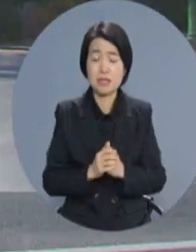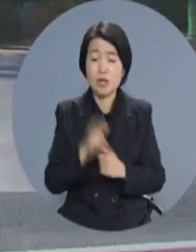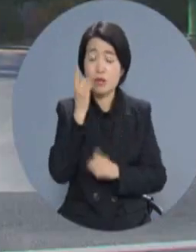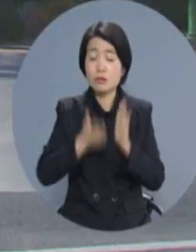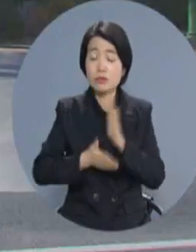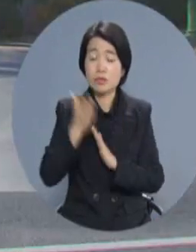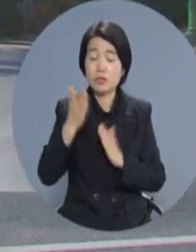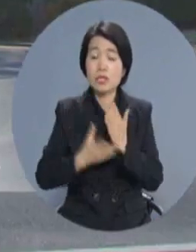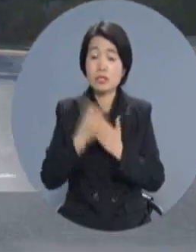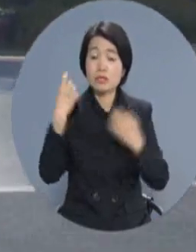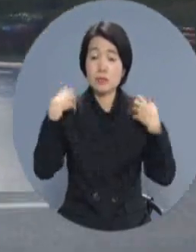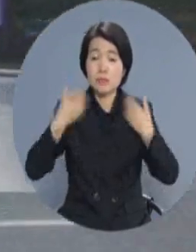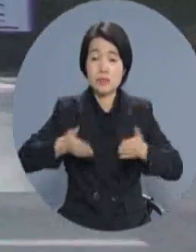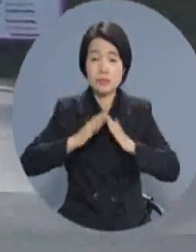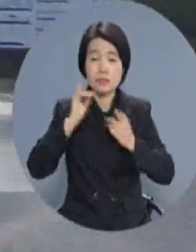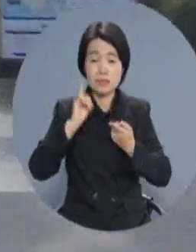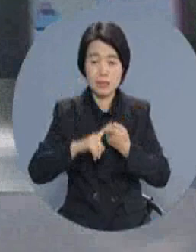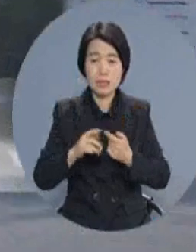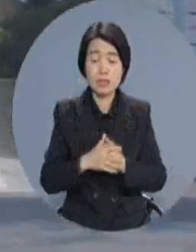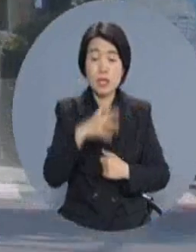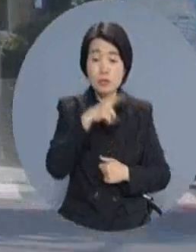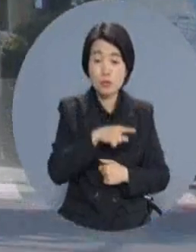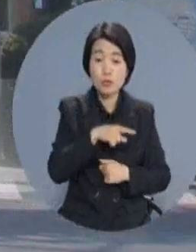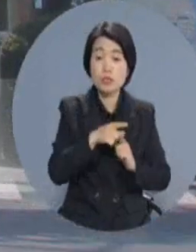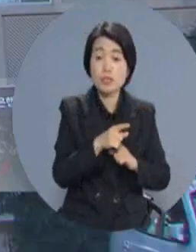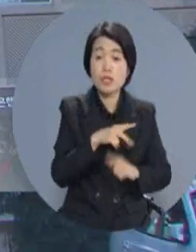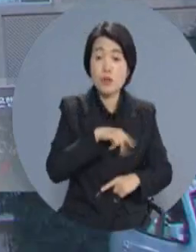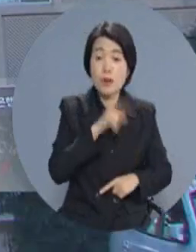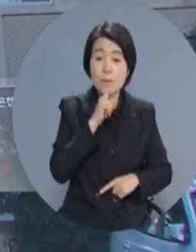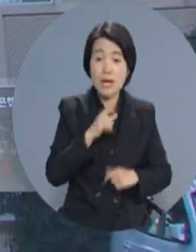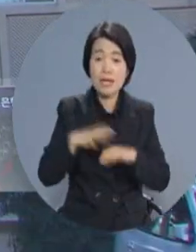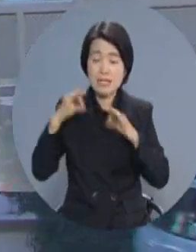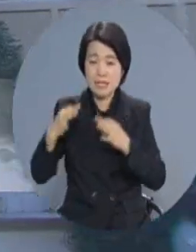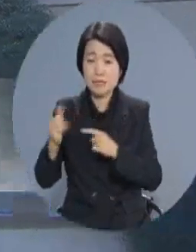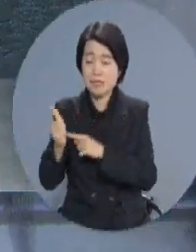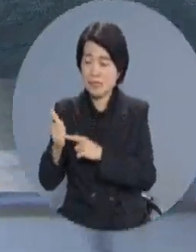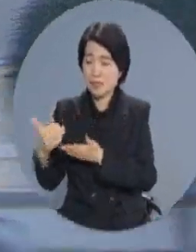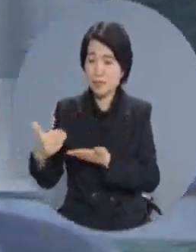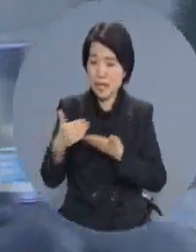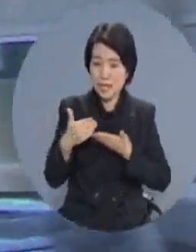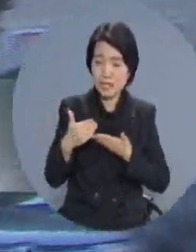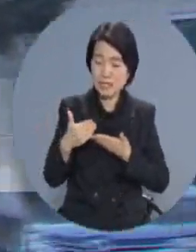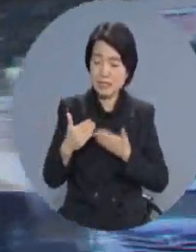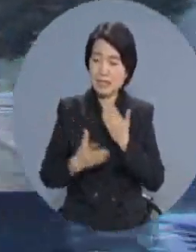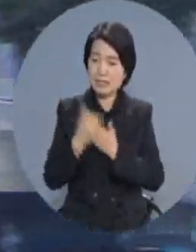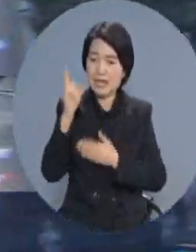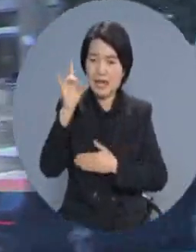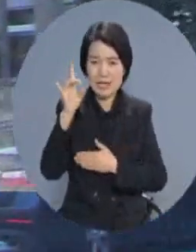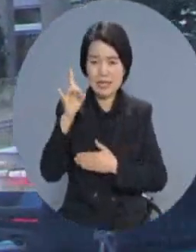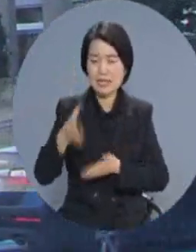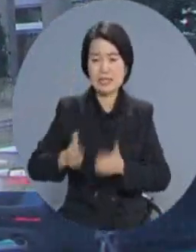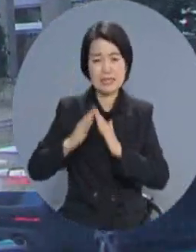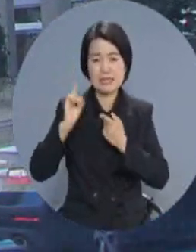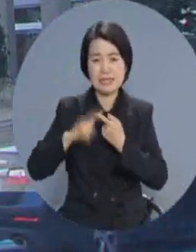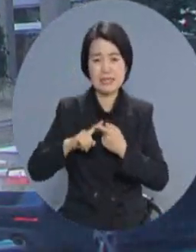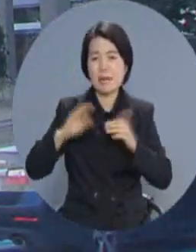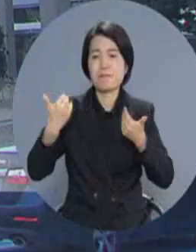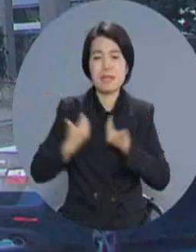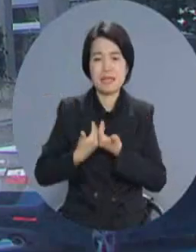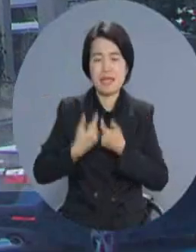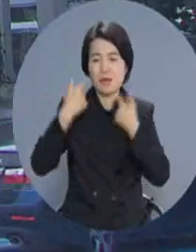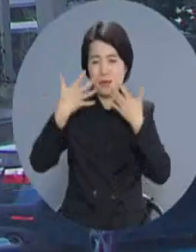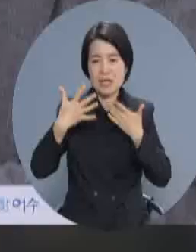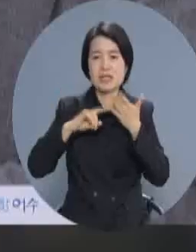여수시 통합청사 건립 현안을 두고 주철은 의원은 김혜재 의원의 단일 통합청사 건립 주장에 대해 단호하게 반대